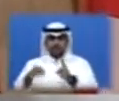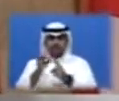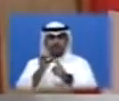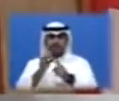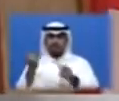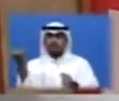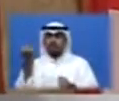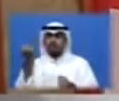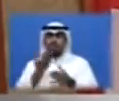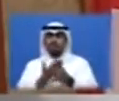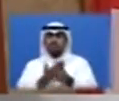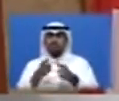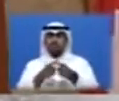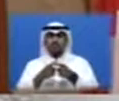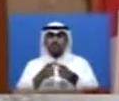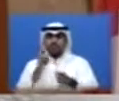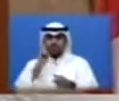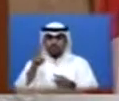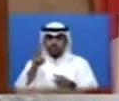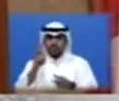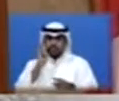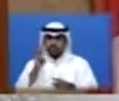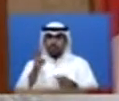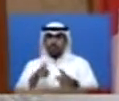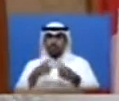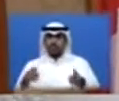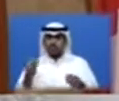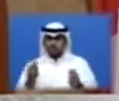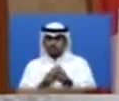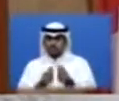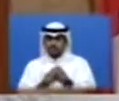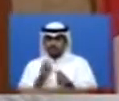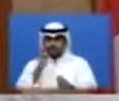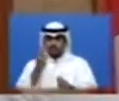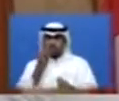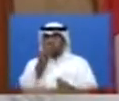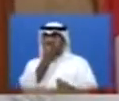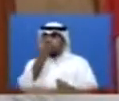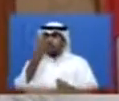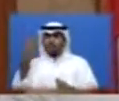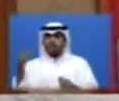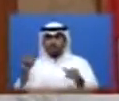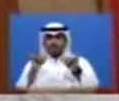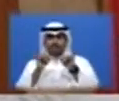حقيقة تم تدشين الموقع في دولة الكويت، وفي هذا الاجتماع أيضا أقر